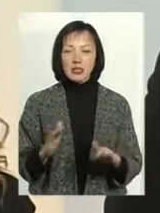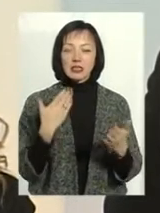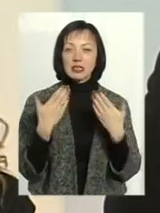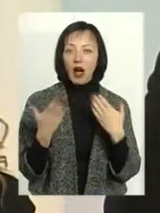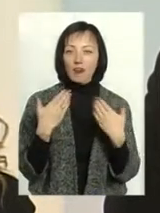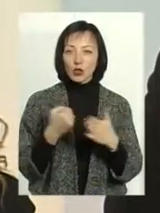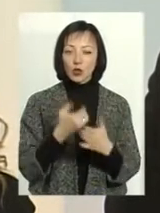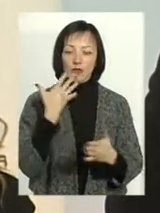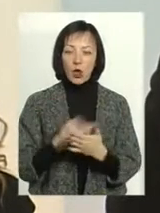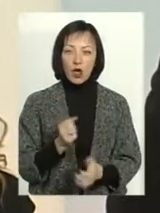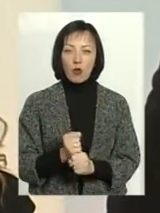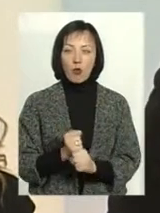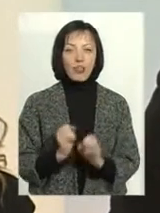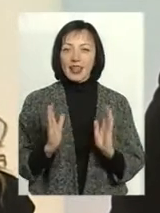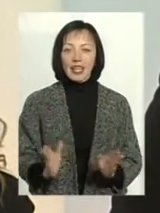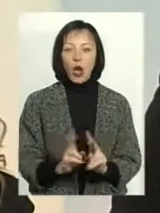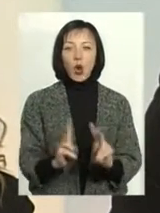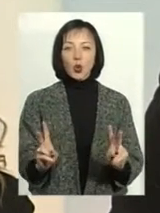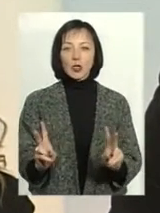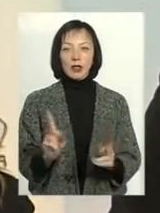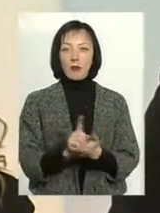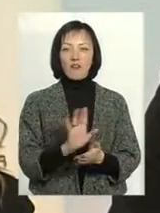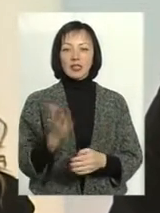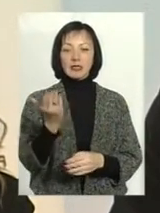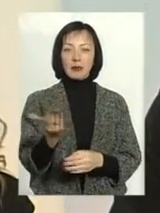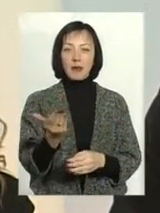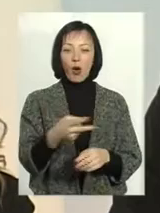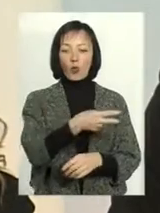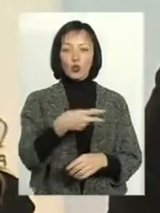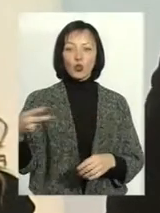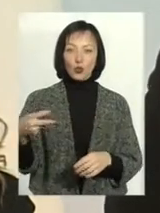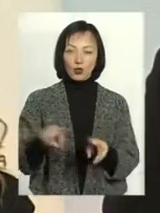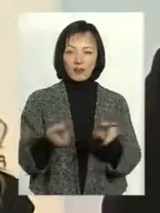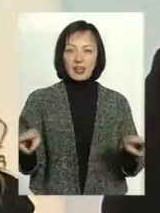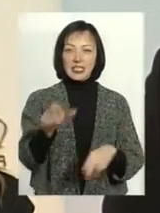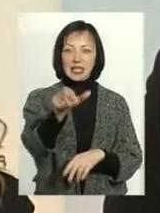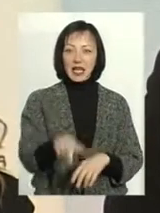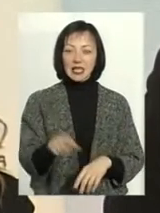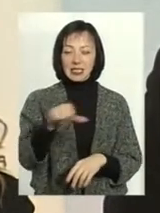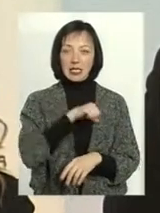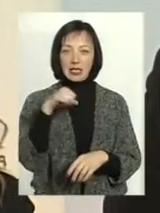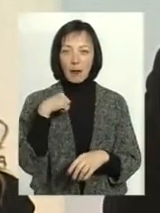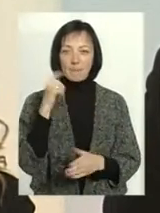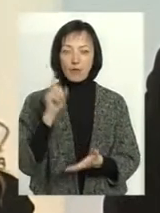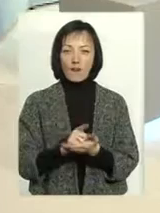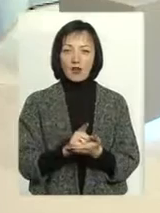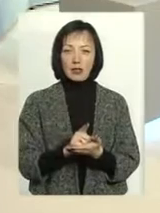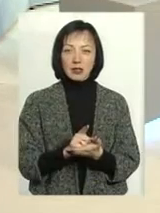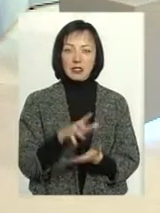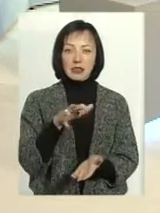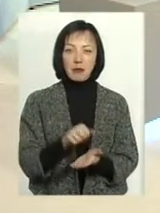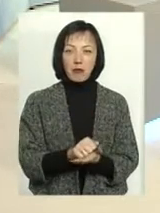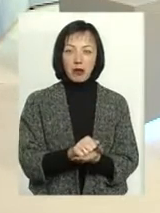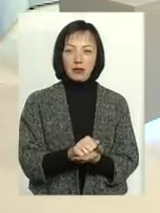ставлення до своєї роботи. Не тільки хтось не повинен тебе ототожнювати з клієнтом, але й ти сам повинен